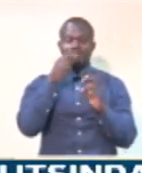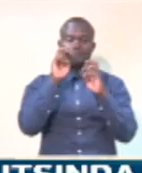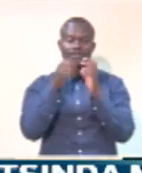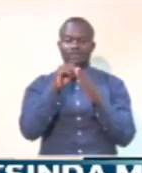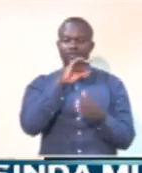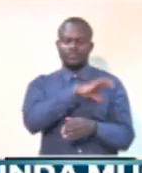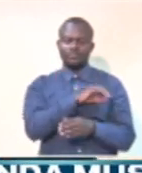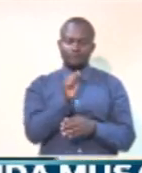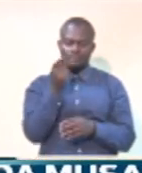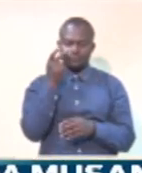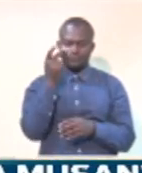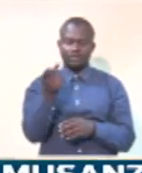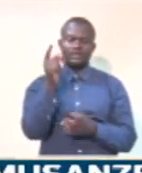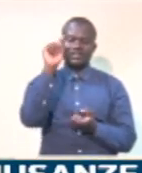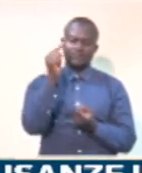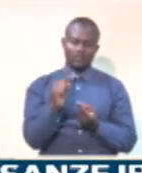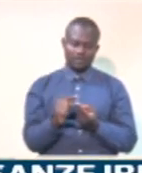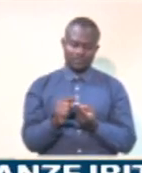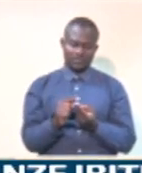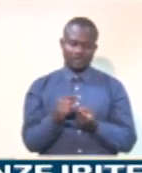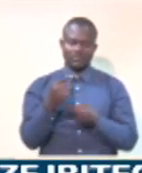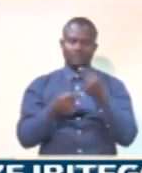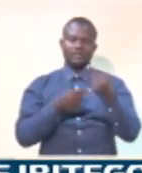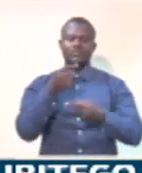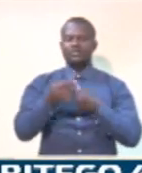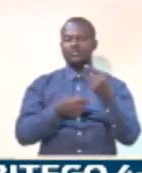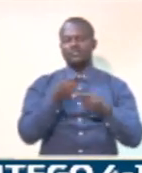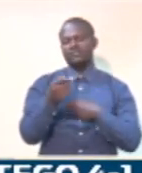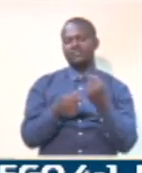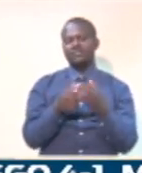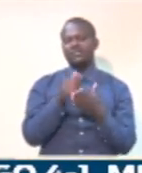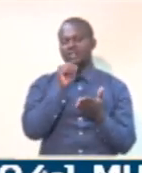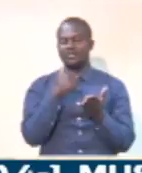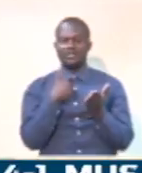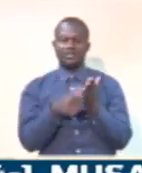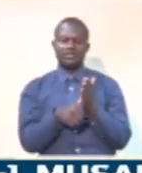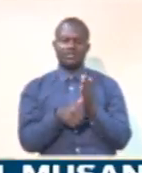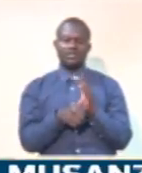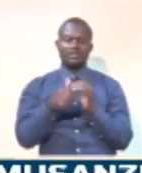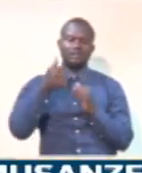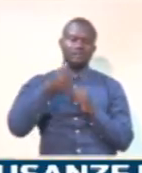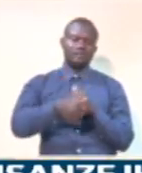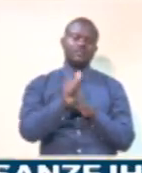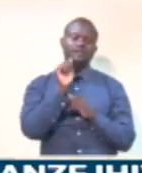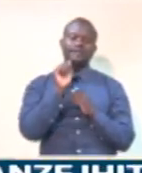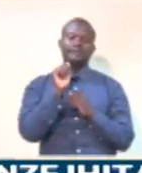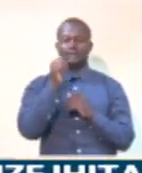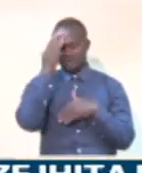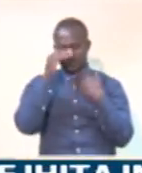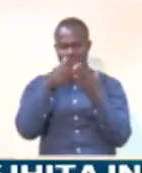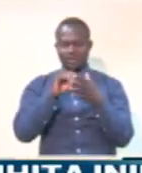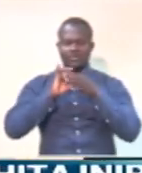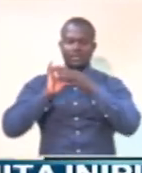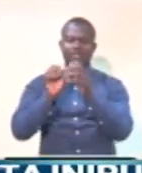nyungu twabonaga ntabwo tugabanyeho, dukomeze tu abakiriya bacu be kudahungabana ari nabo baturage uko twese dufatanyizamo no